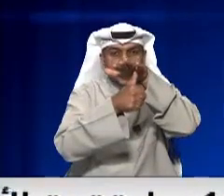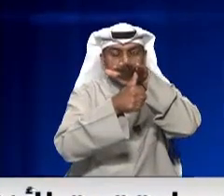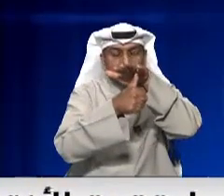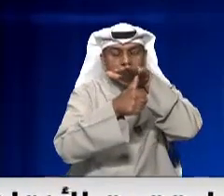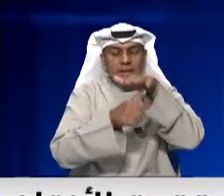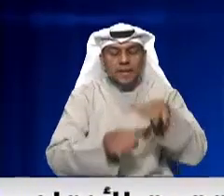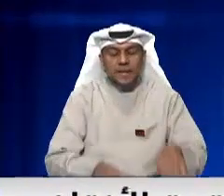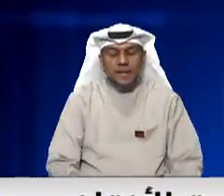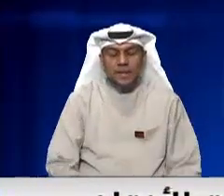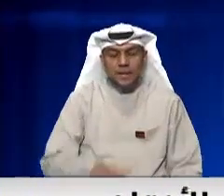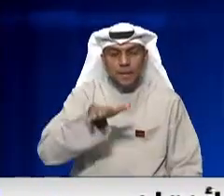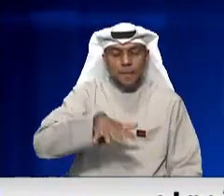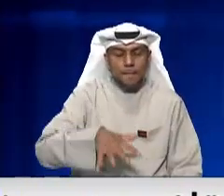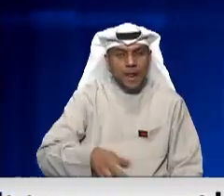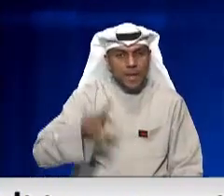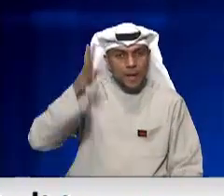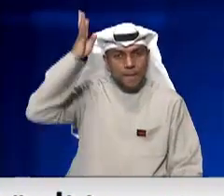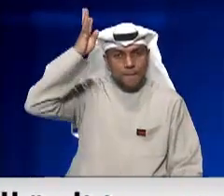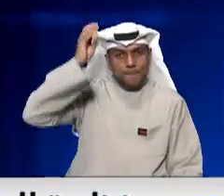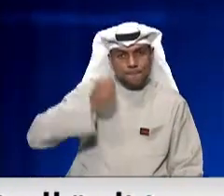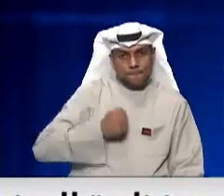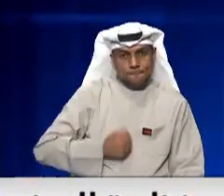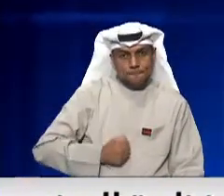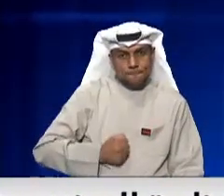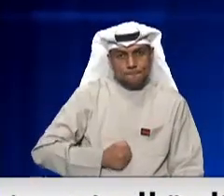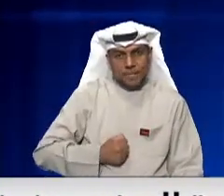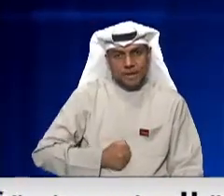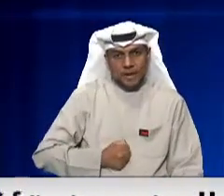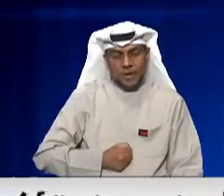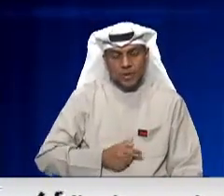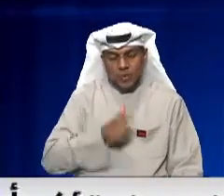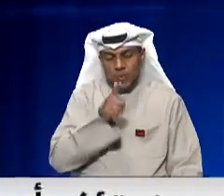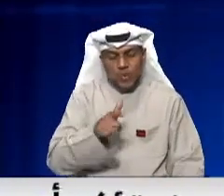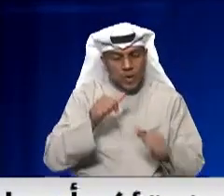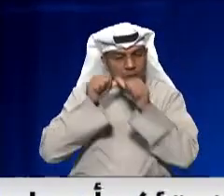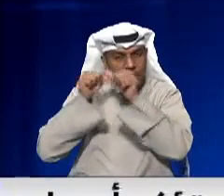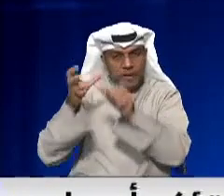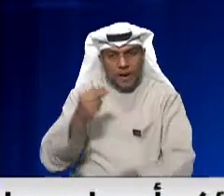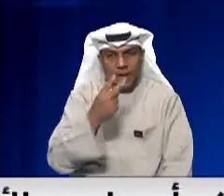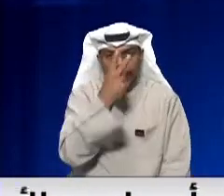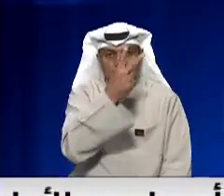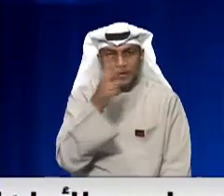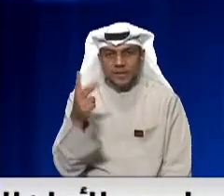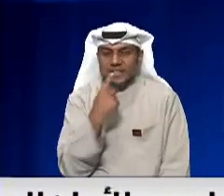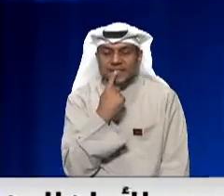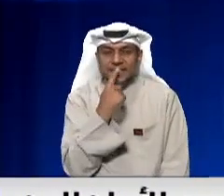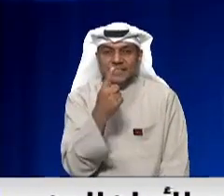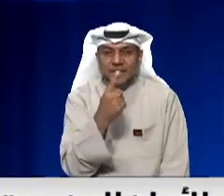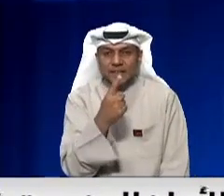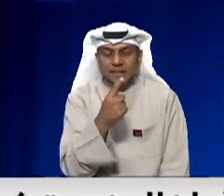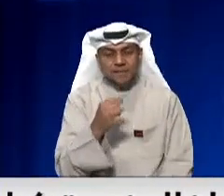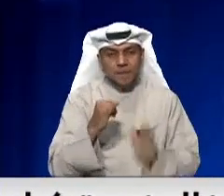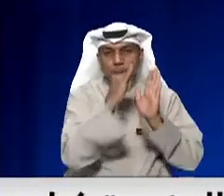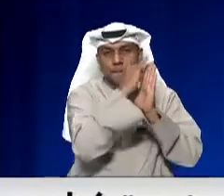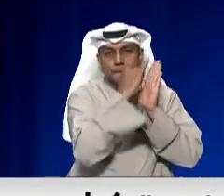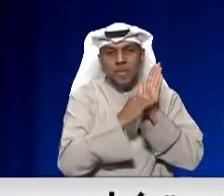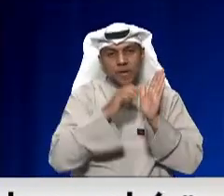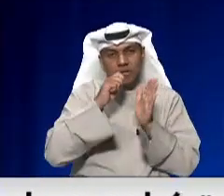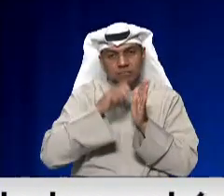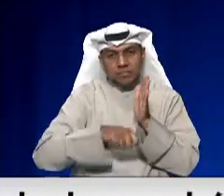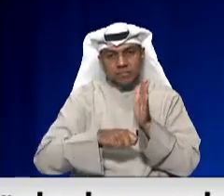الخليفه ملكه البحرين الشقيقه بمناسبه الذكرى الثانيه والعشرين لاقرار ميثاق العمل الوطني